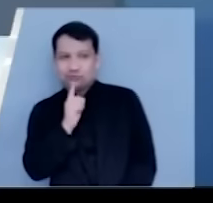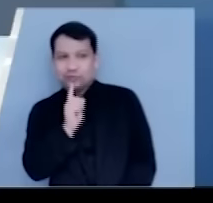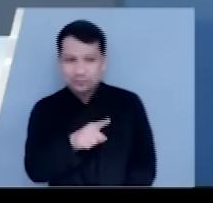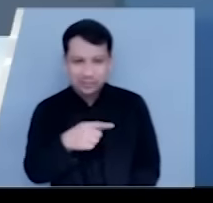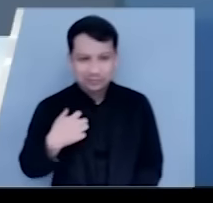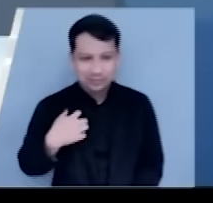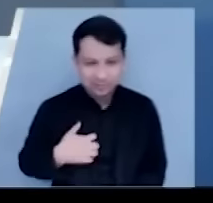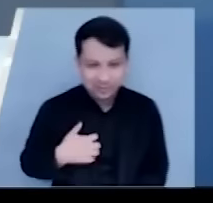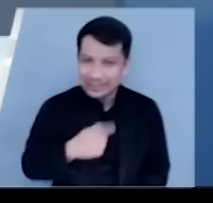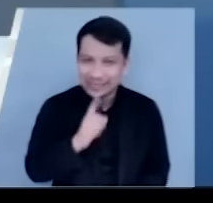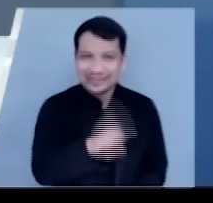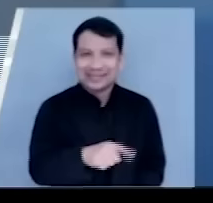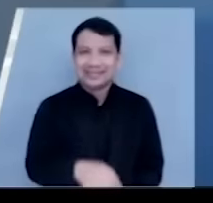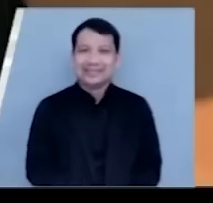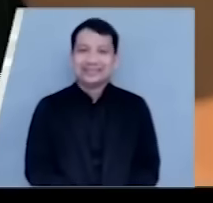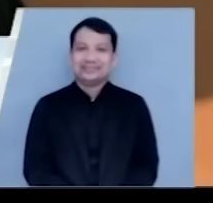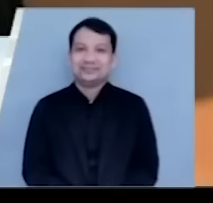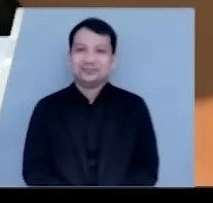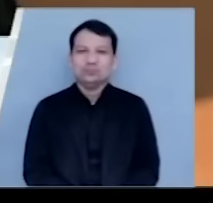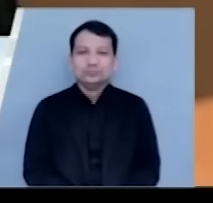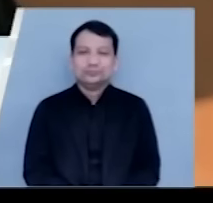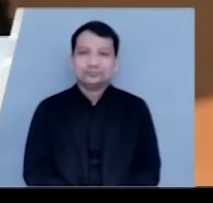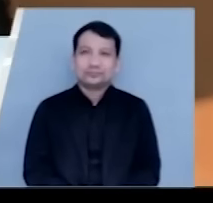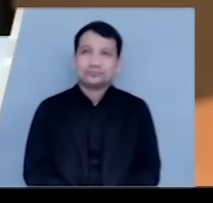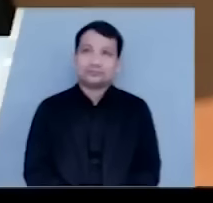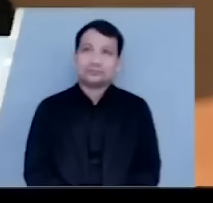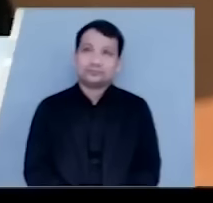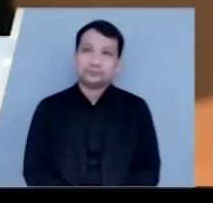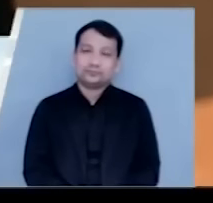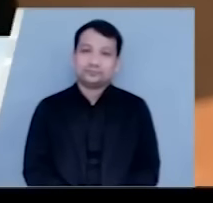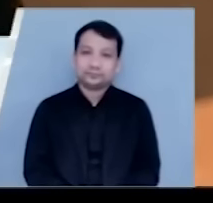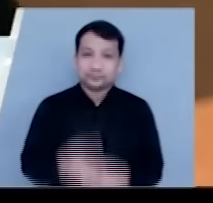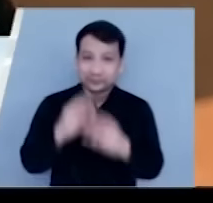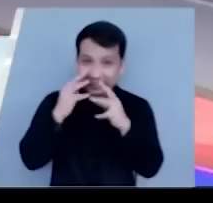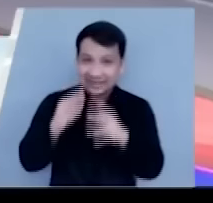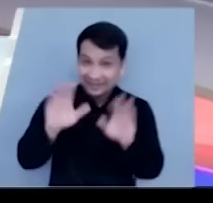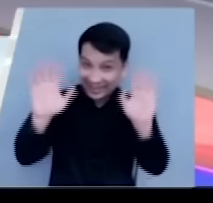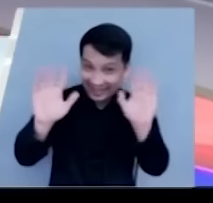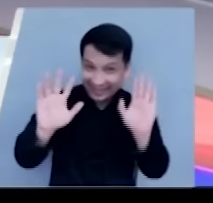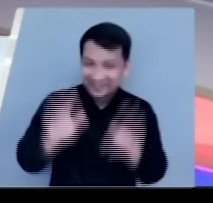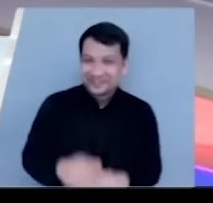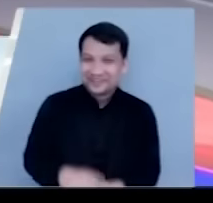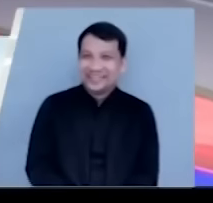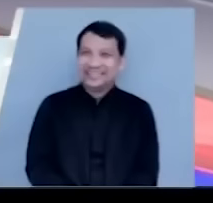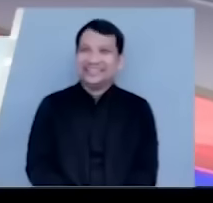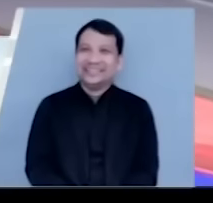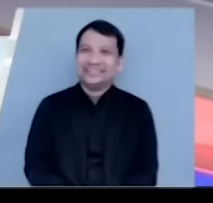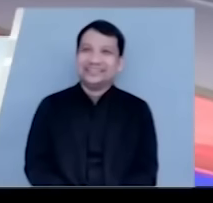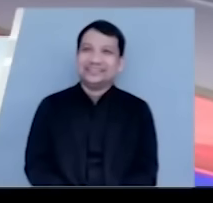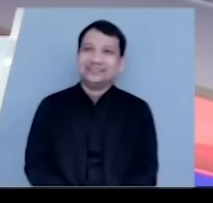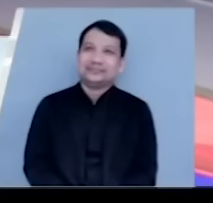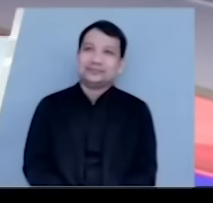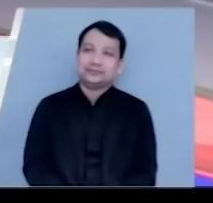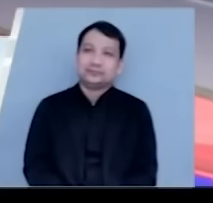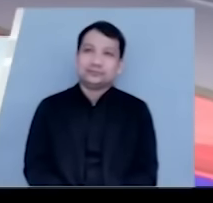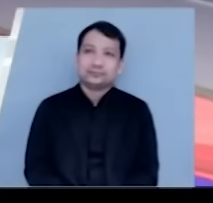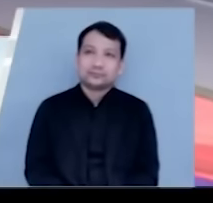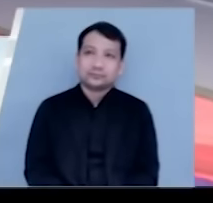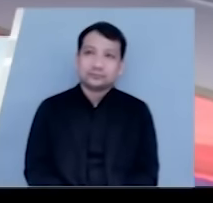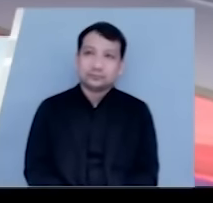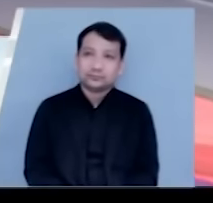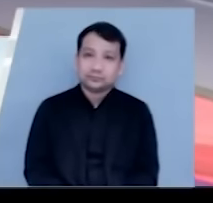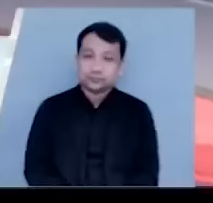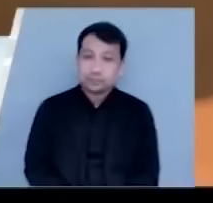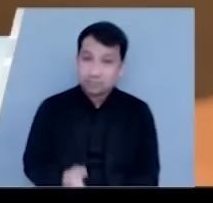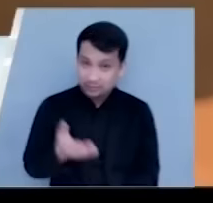Ganon. So kung nanonood po siya, hello! Pero kung nasa showbiz ba si